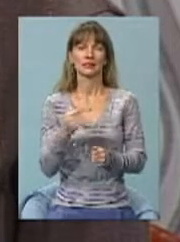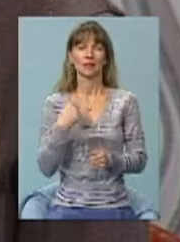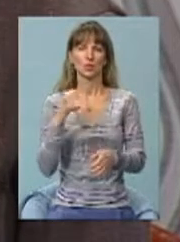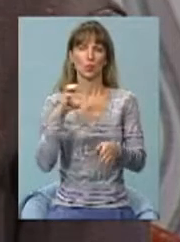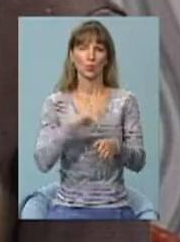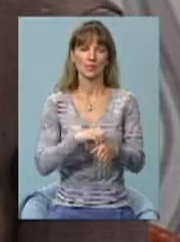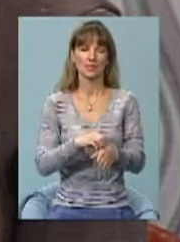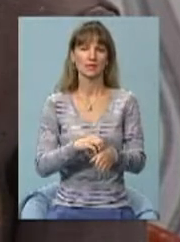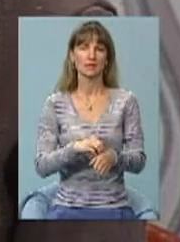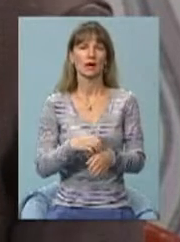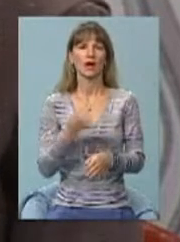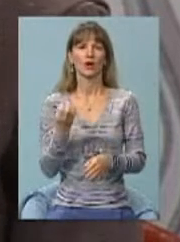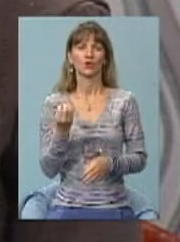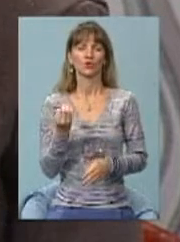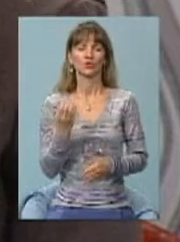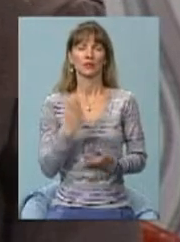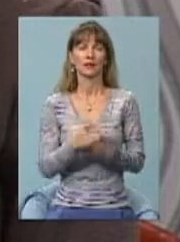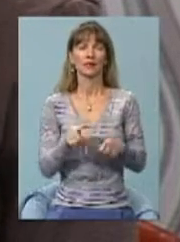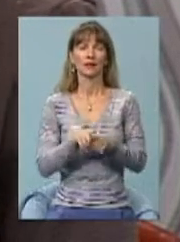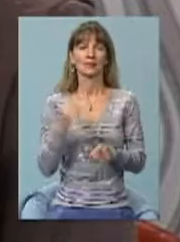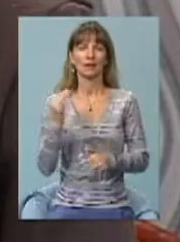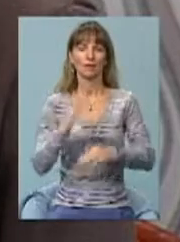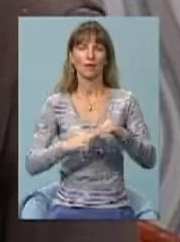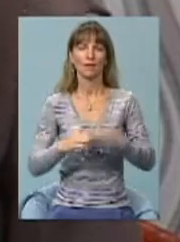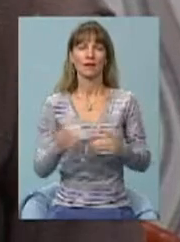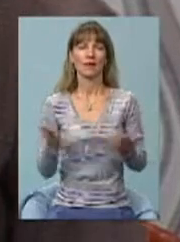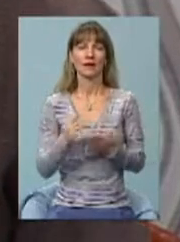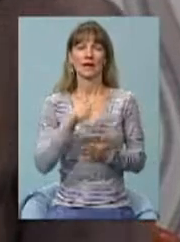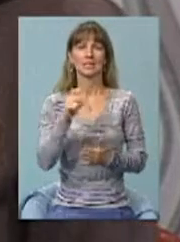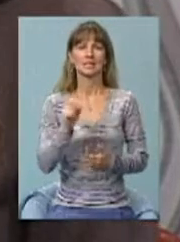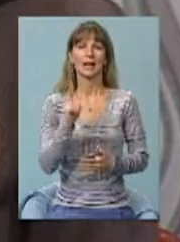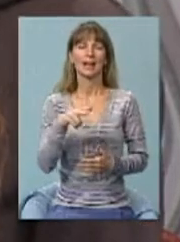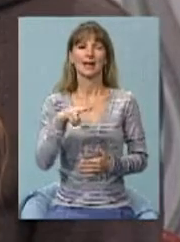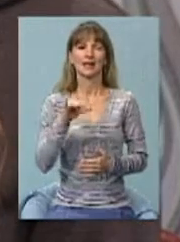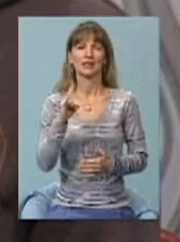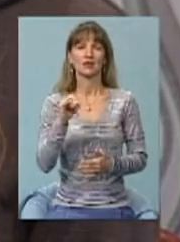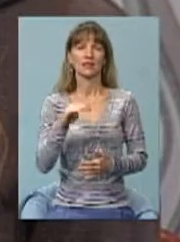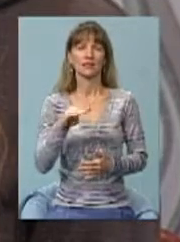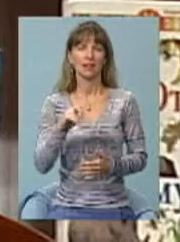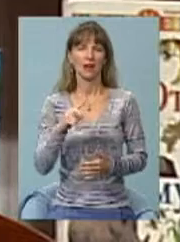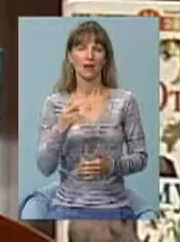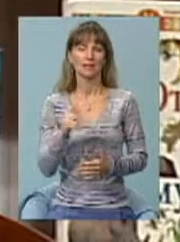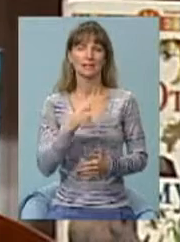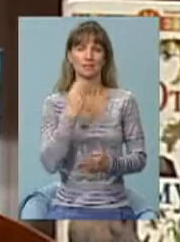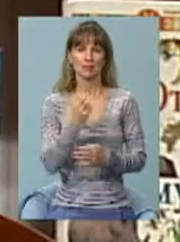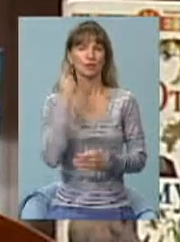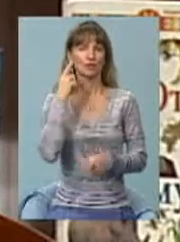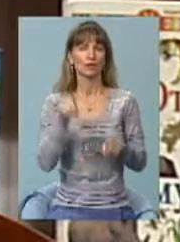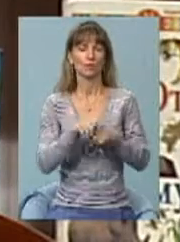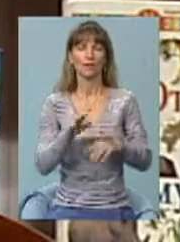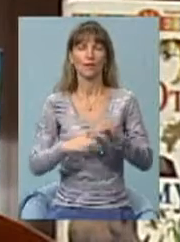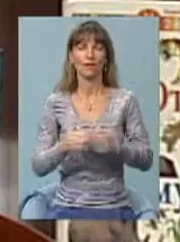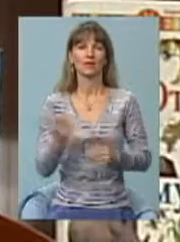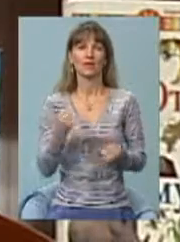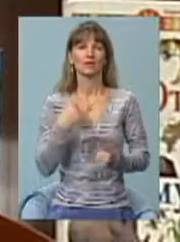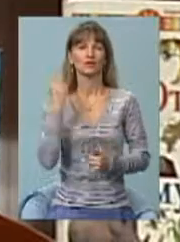кусити. А ще, до речі, є така цікава професія, як заклинатель змій. Чи чула ти щось про таку професію? Да, я